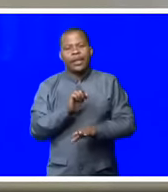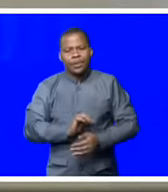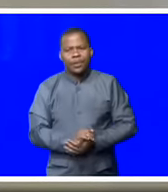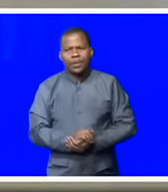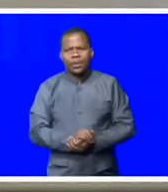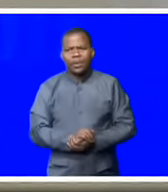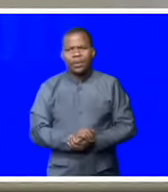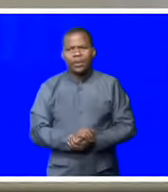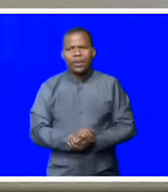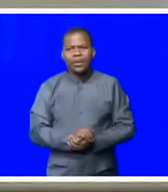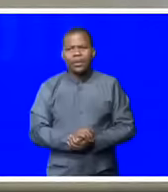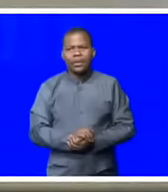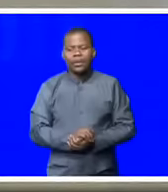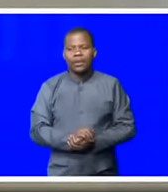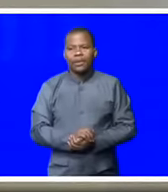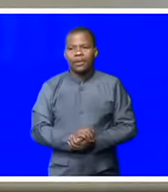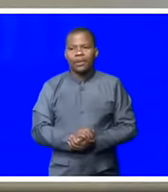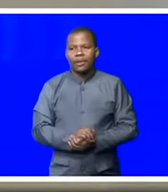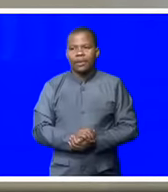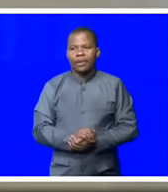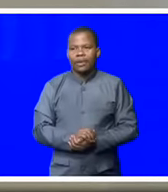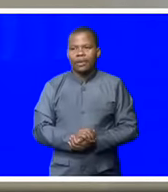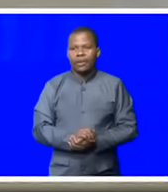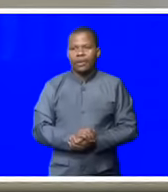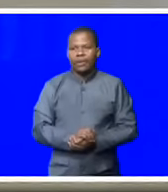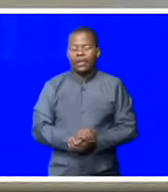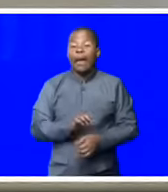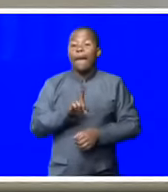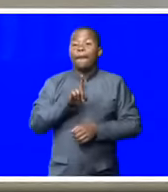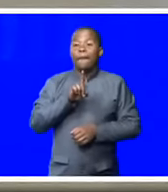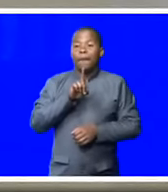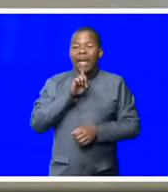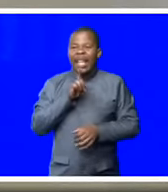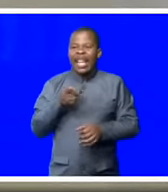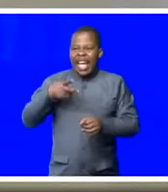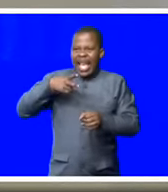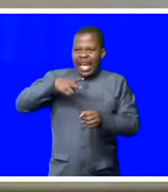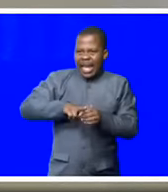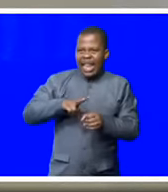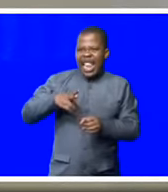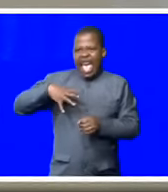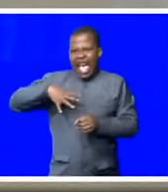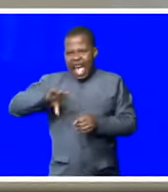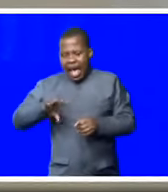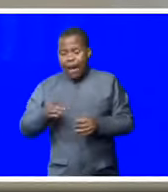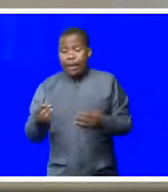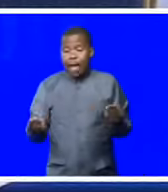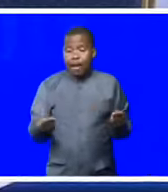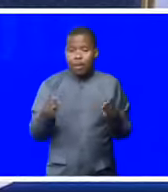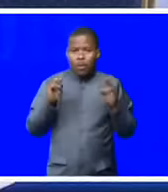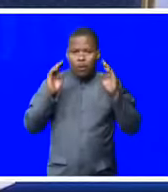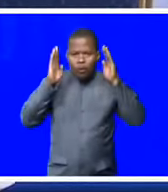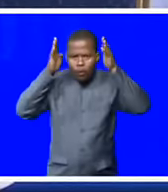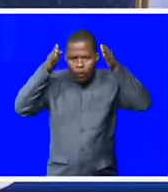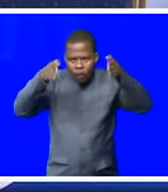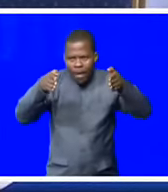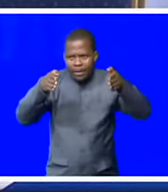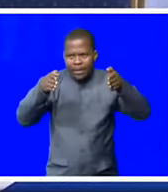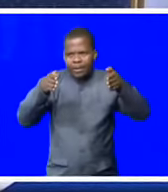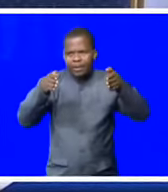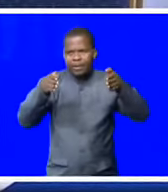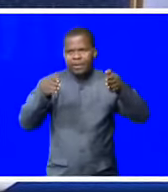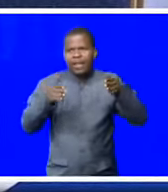emhlabeni. Kodwa-ke akusibo bona kuphela lesibabukile ukuthi bangaba